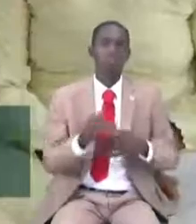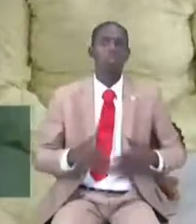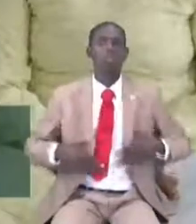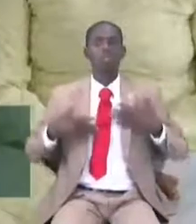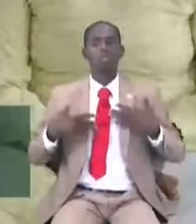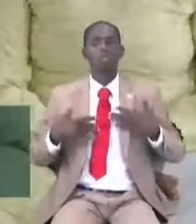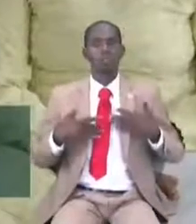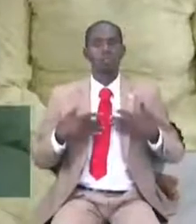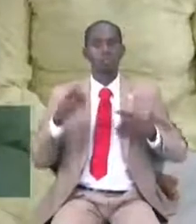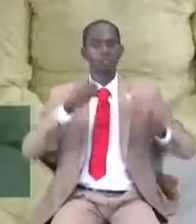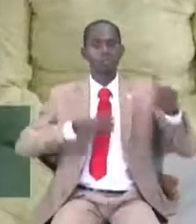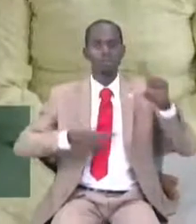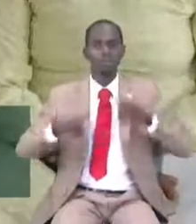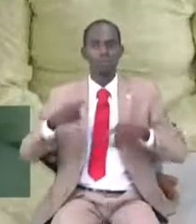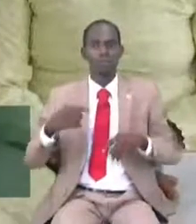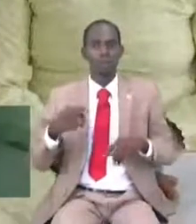éternelle.